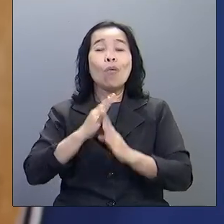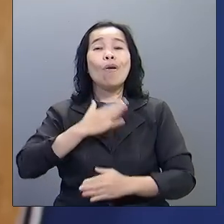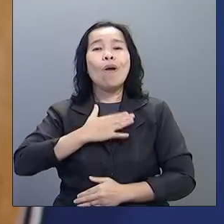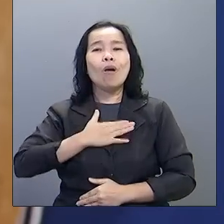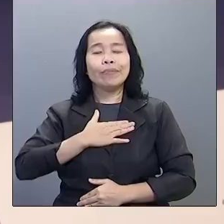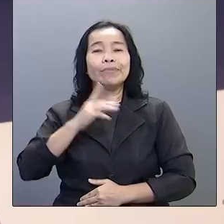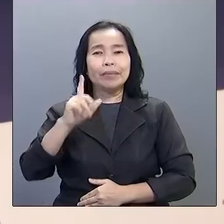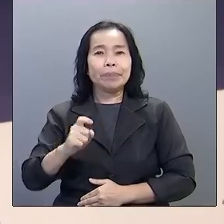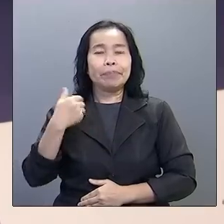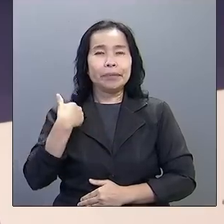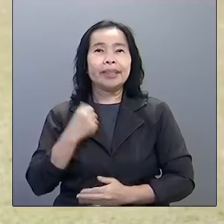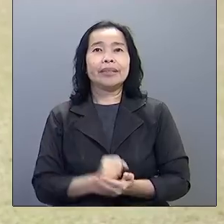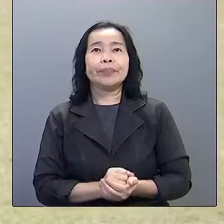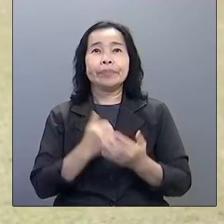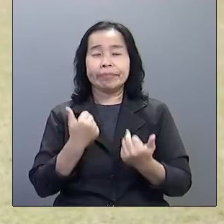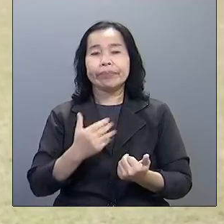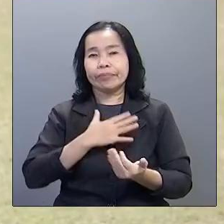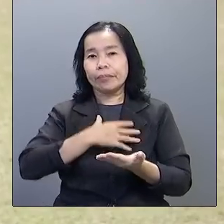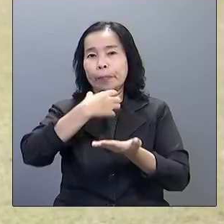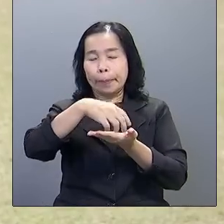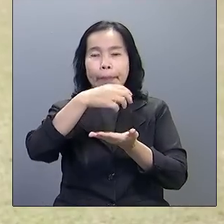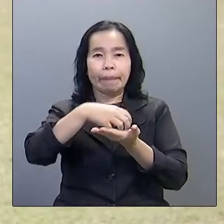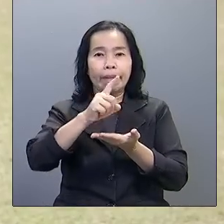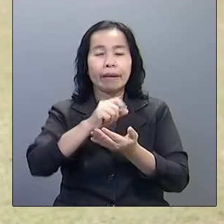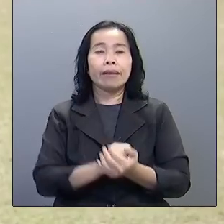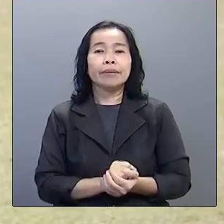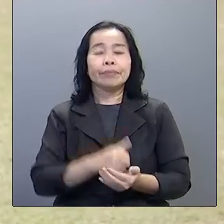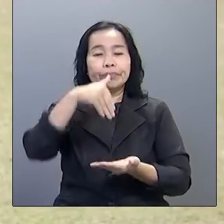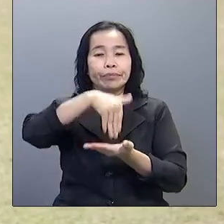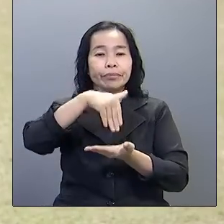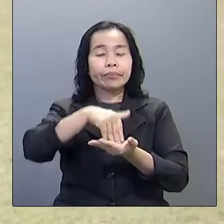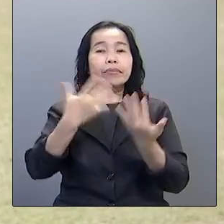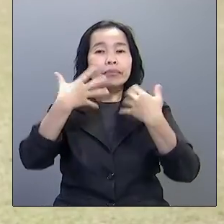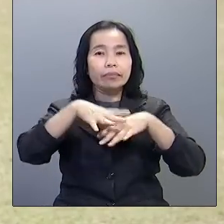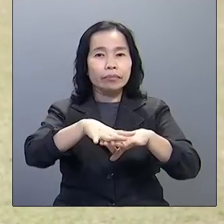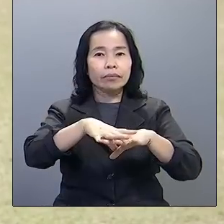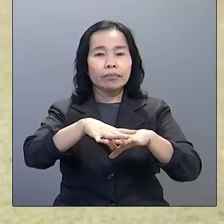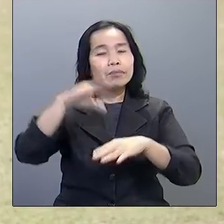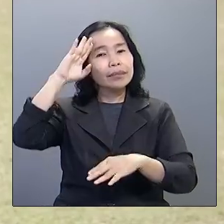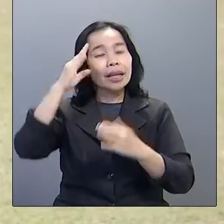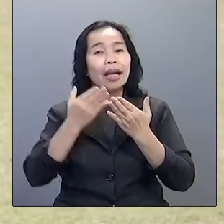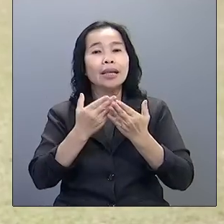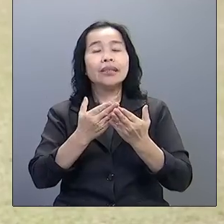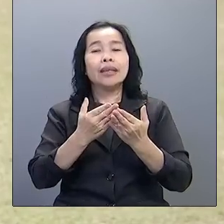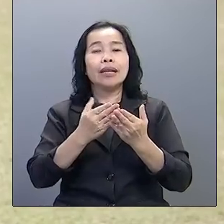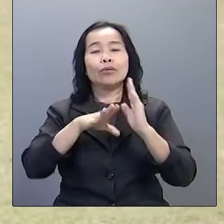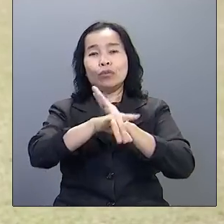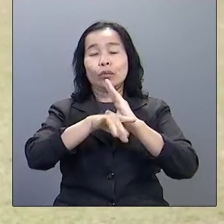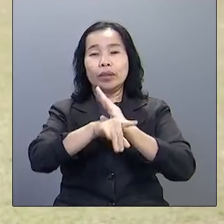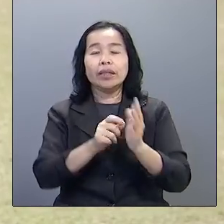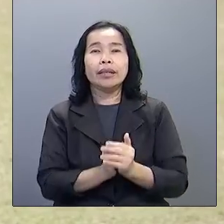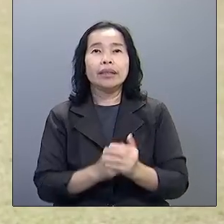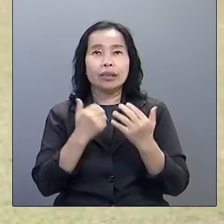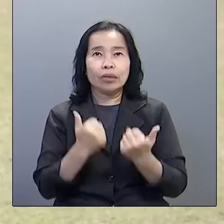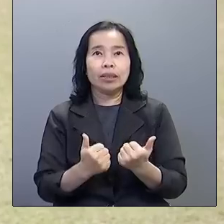ค่ะนี่เป็นสถานการณ์นึงนะคะที่กำลังเกิดขึ้นอยู่ที่ศูนย์ประสานงานช่วยเหลือที่สัตหีบค่ะแต่ว่าตลอดทั้งวันนี้ยังคงมี